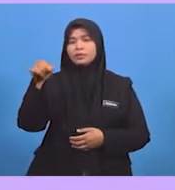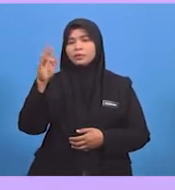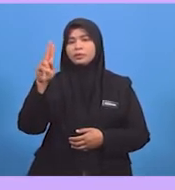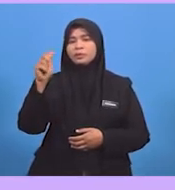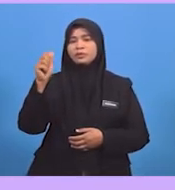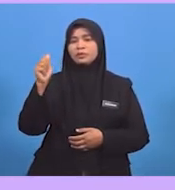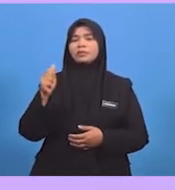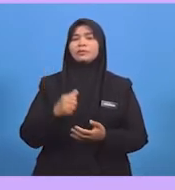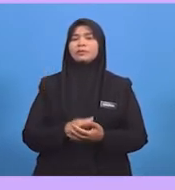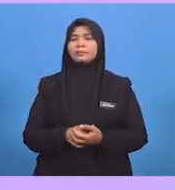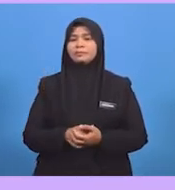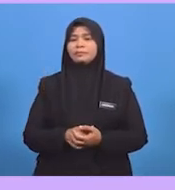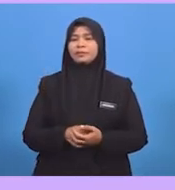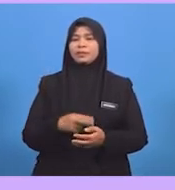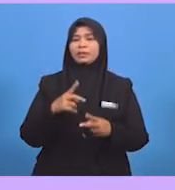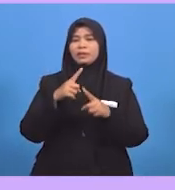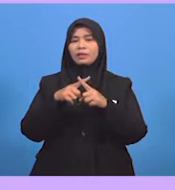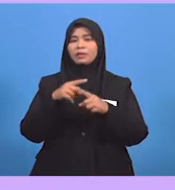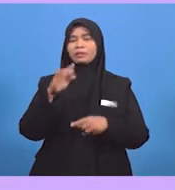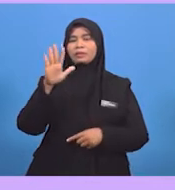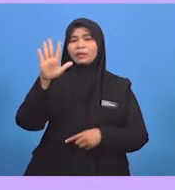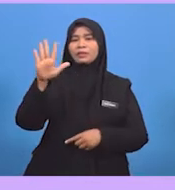58.46 sama dengan